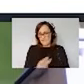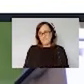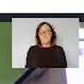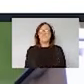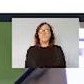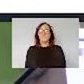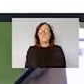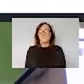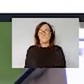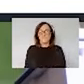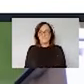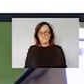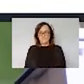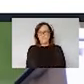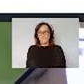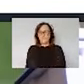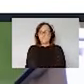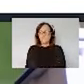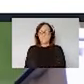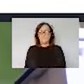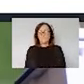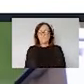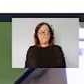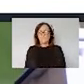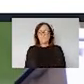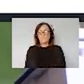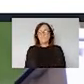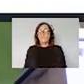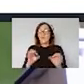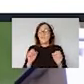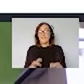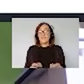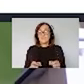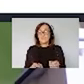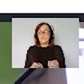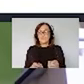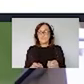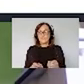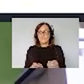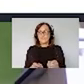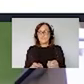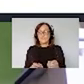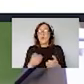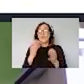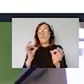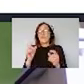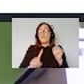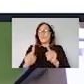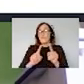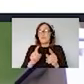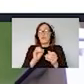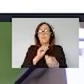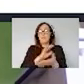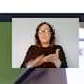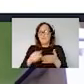w Państwa czacie, żeby to było widoczne, natomiast już tłumaczę. W bezpłatnym Menti,